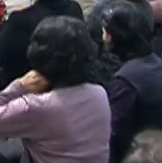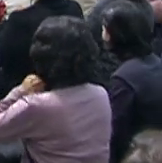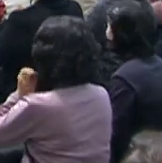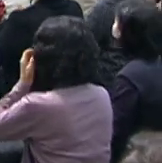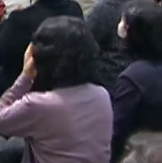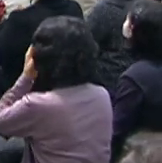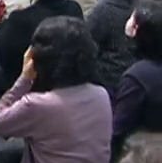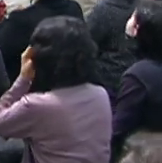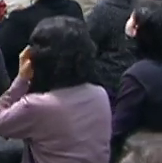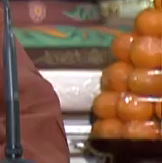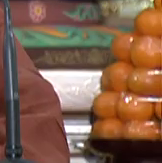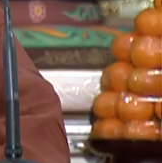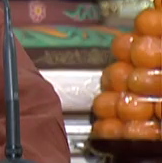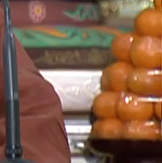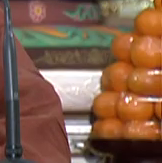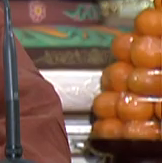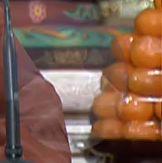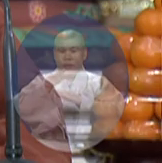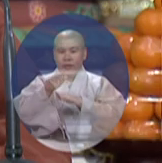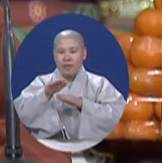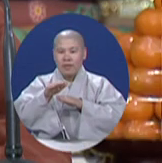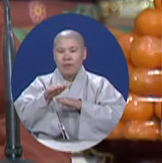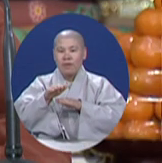오늘 법문은